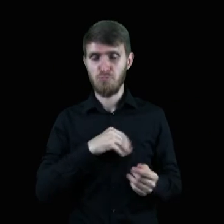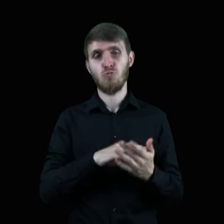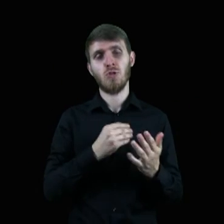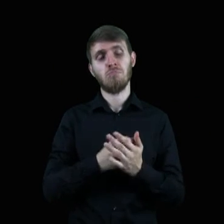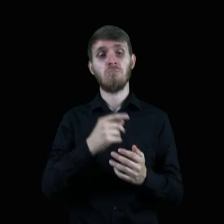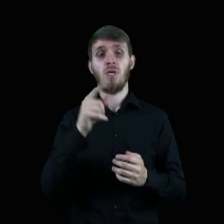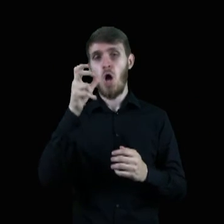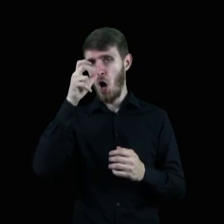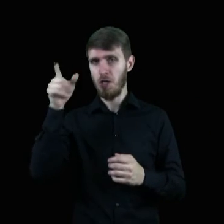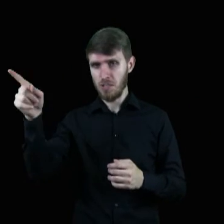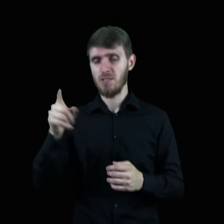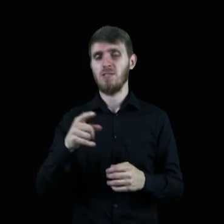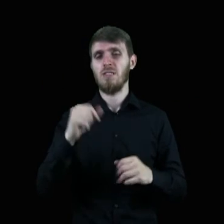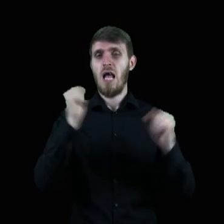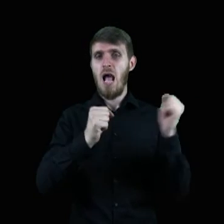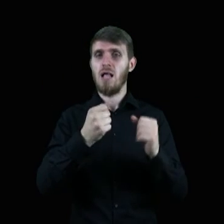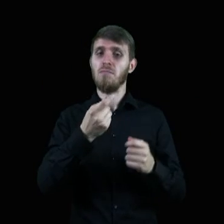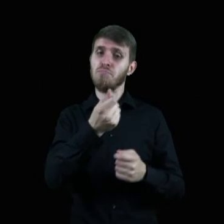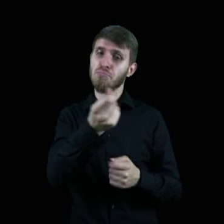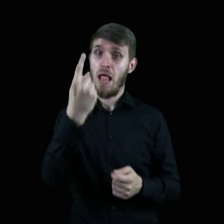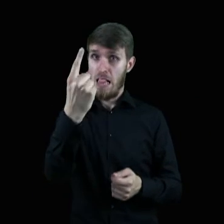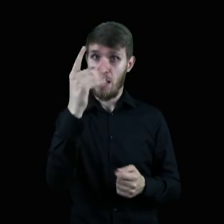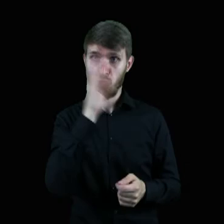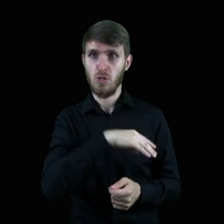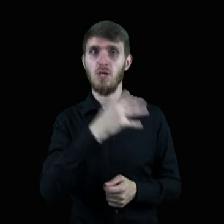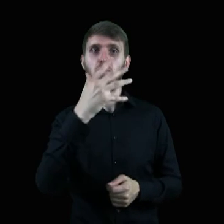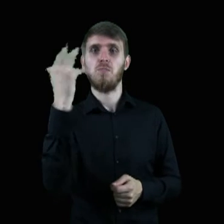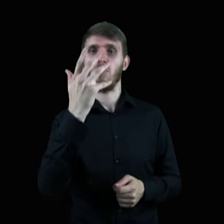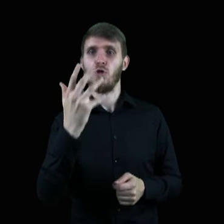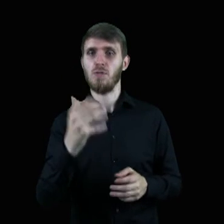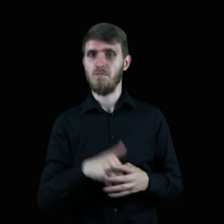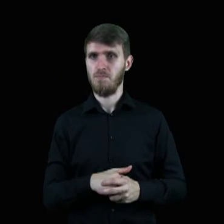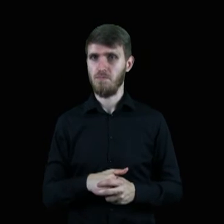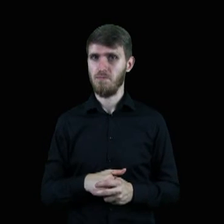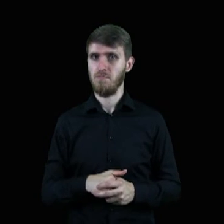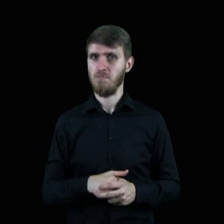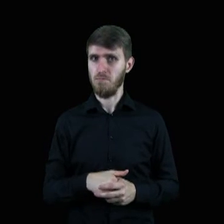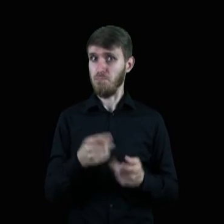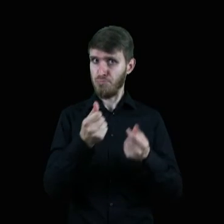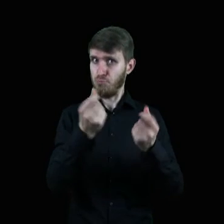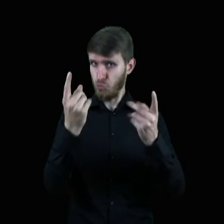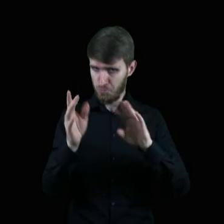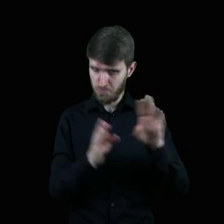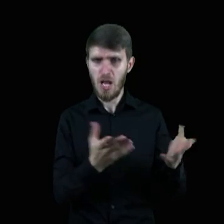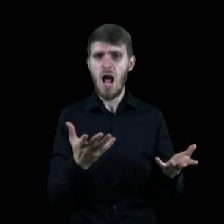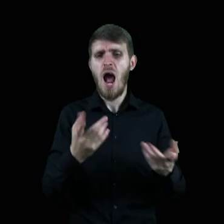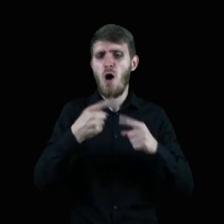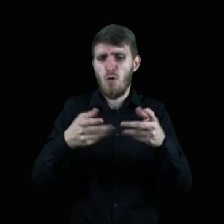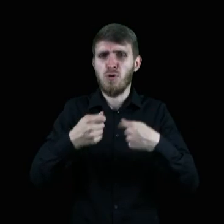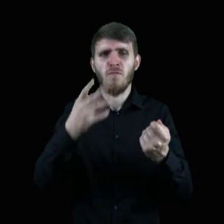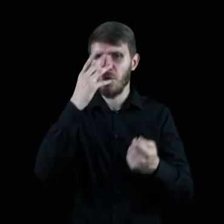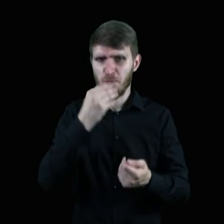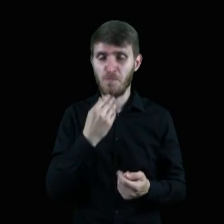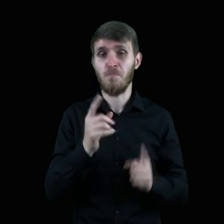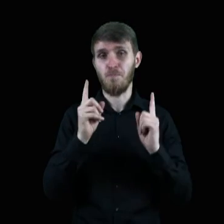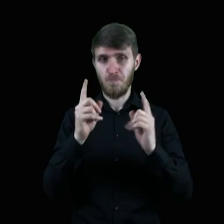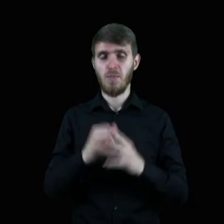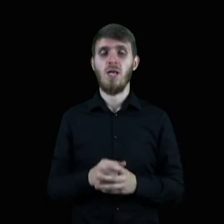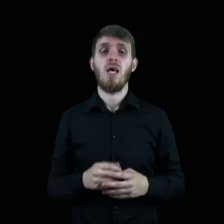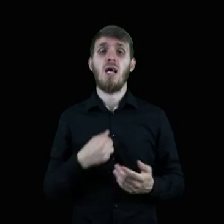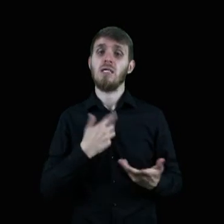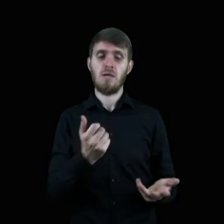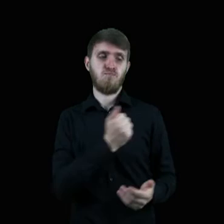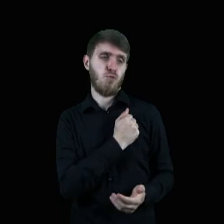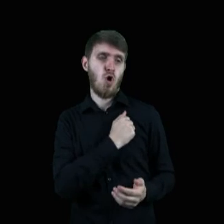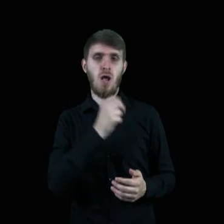że PKN wypłaca dywidendy w wysokości 5 zł na akcję. No więc na czym polega ta krótka sprzedaż? Załóżmy, że